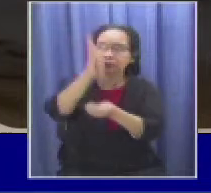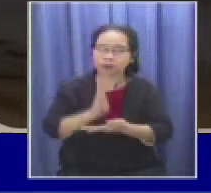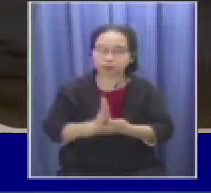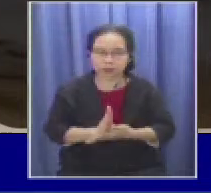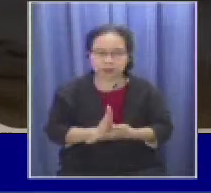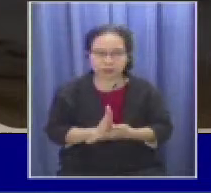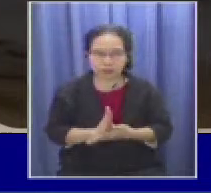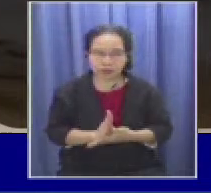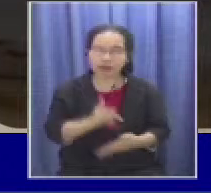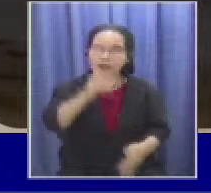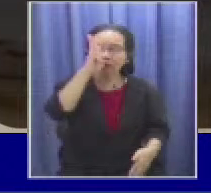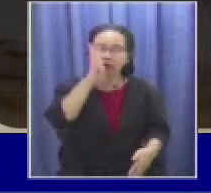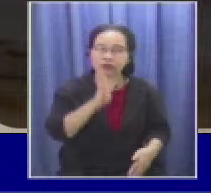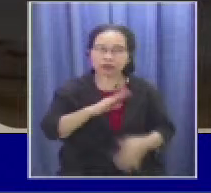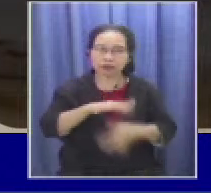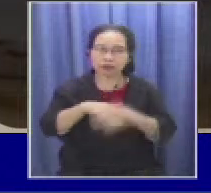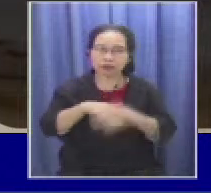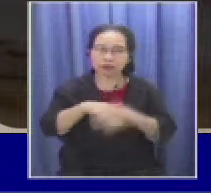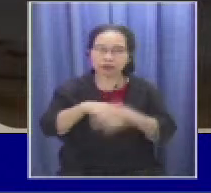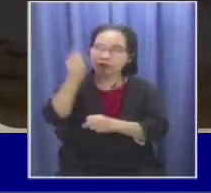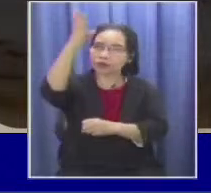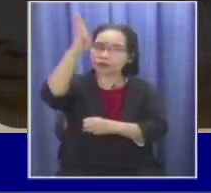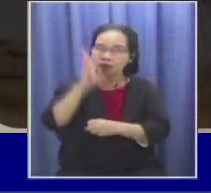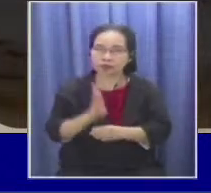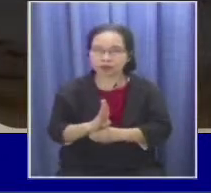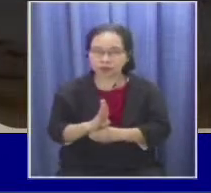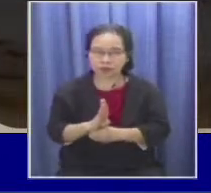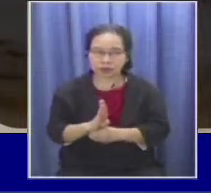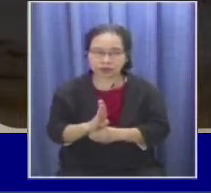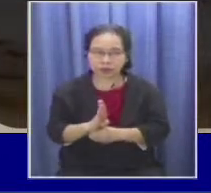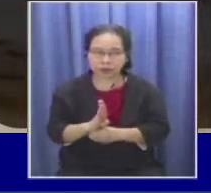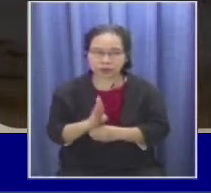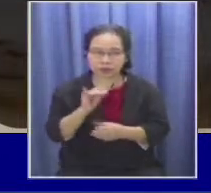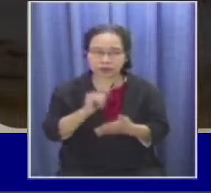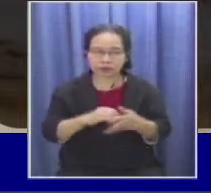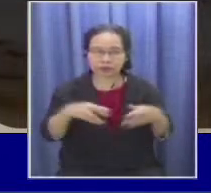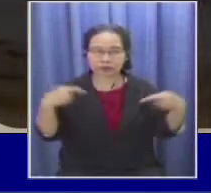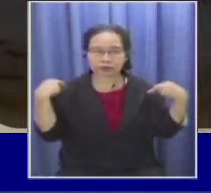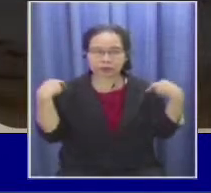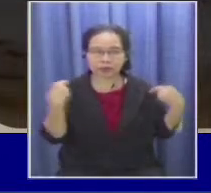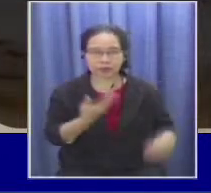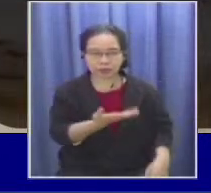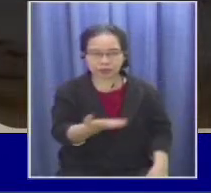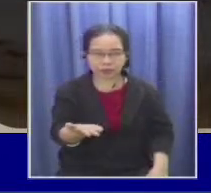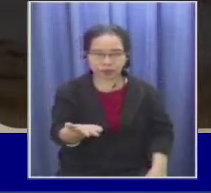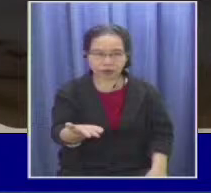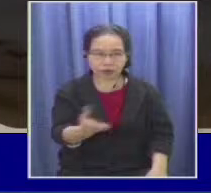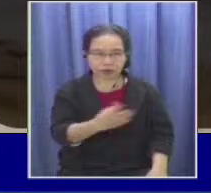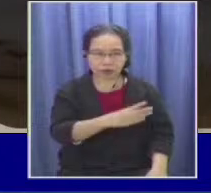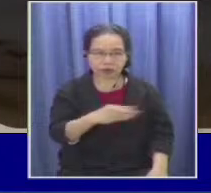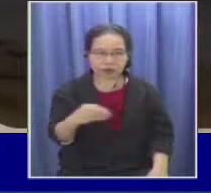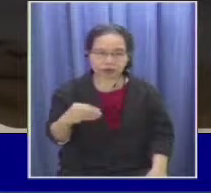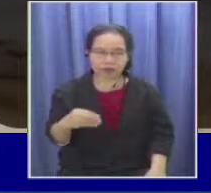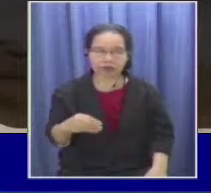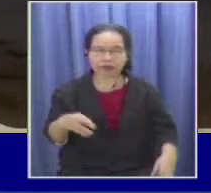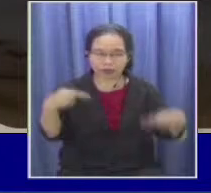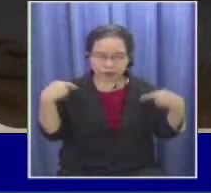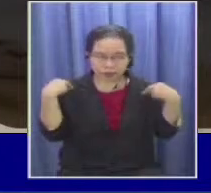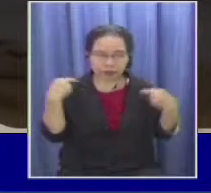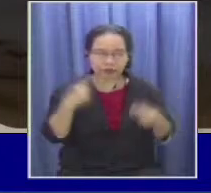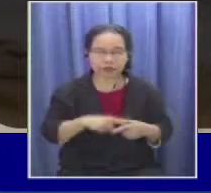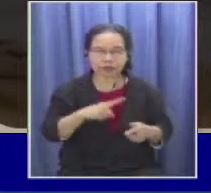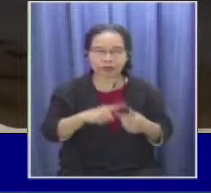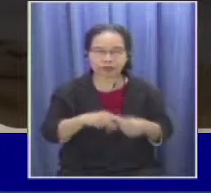ho sɛ wo Nyankopɔn yɛ otwedi yɛ mpɔn wo bɔ mpae no nyagidie sɛ ade a wobɔ ho mpaeɛ no